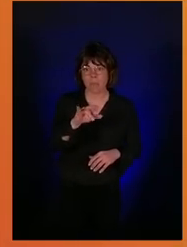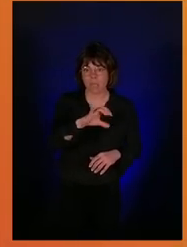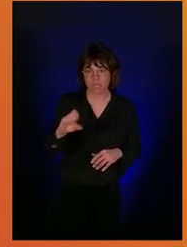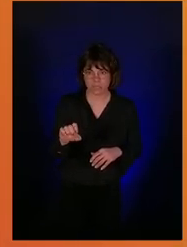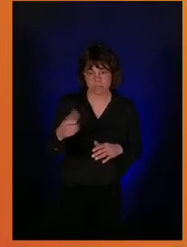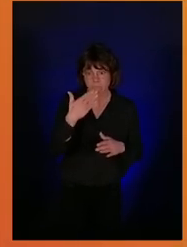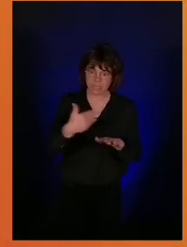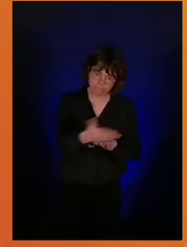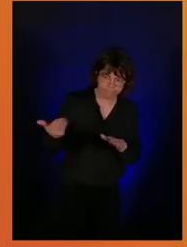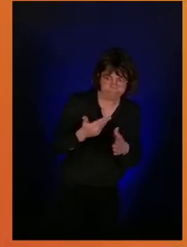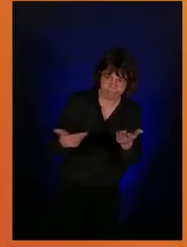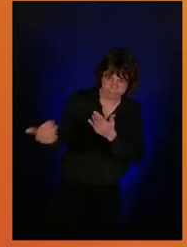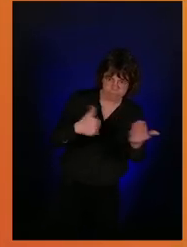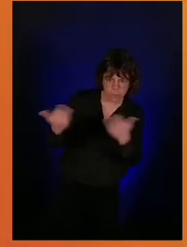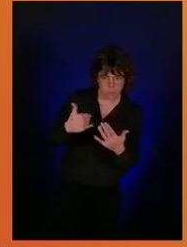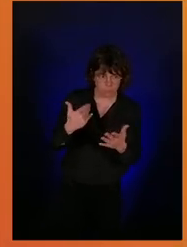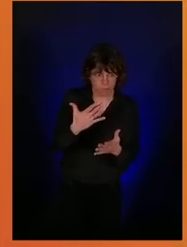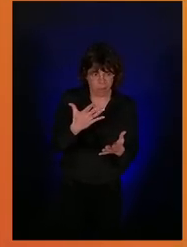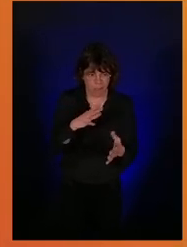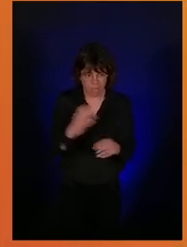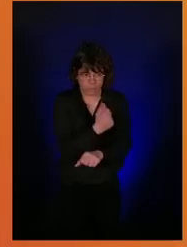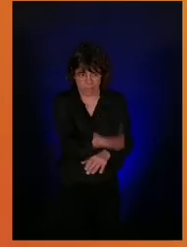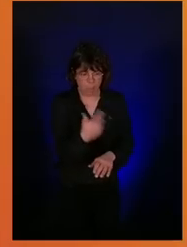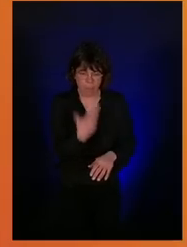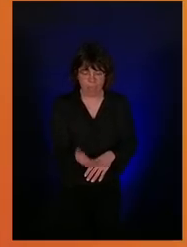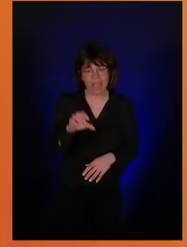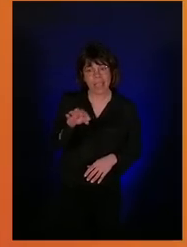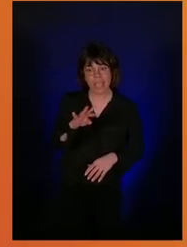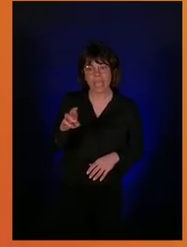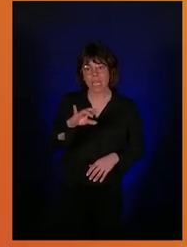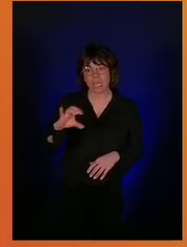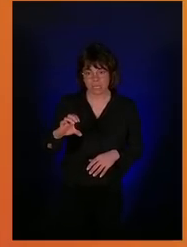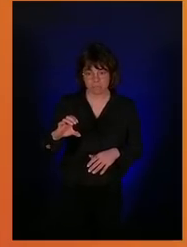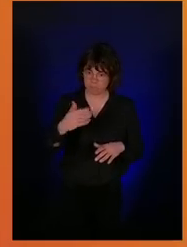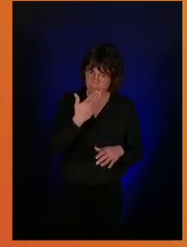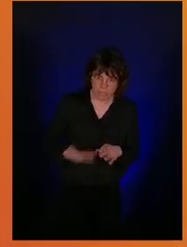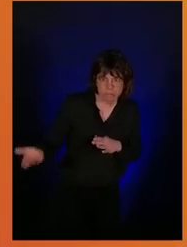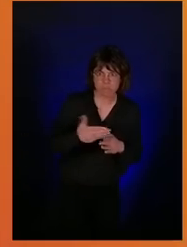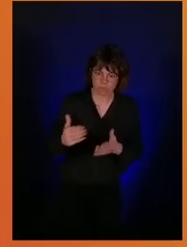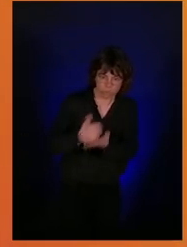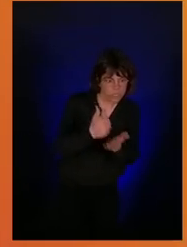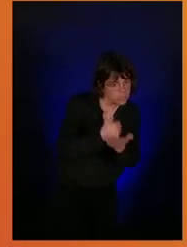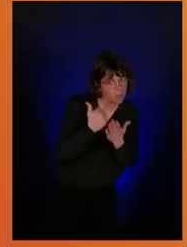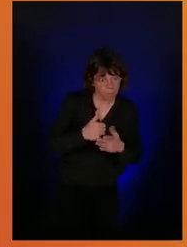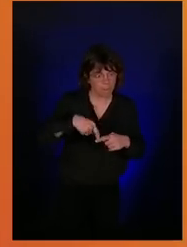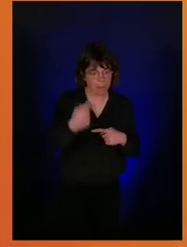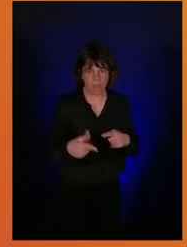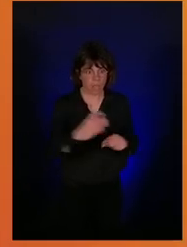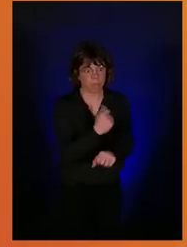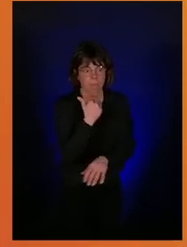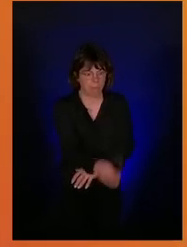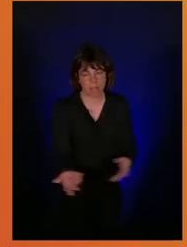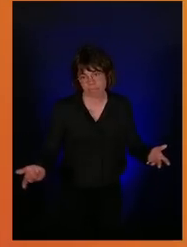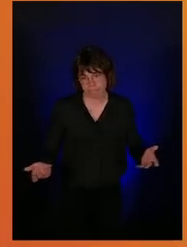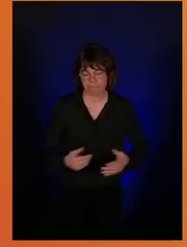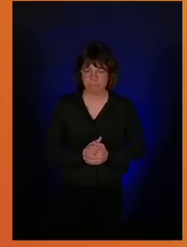coup de main, parce que sinon au démarrage, on n'aurait jamais réussi à tout ça. J'ai vu Eric là-bas, j'en ai vu plein. Merci de tous ces soutiens-là, parce que sinon on n'aurait jamais réussi. Je peux vous dire